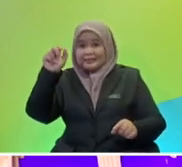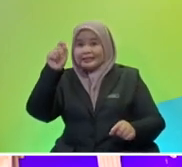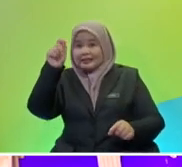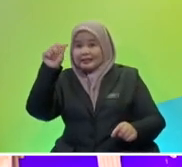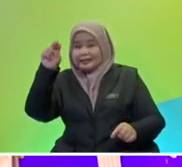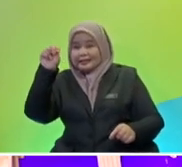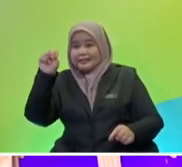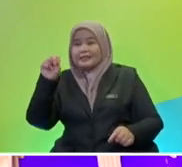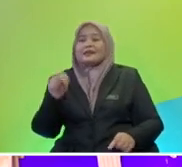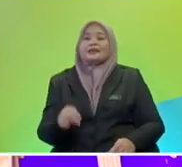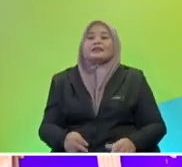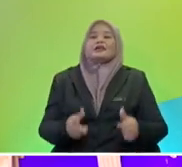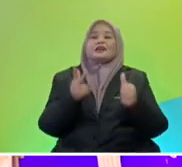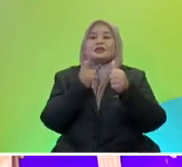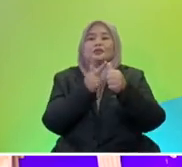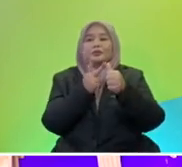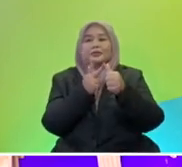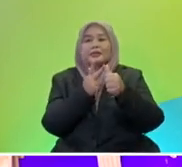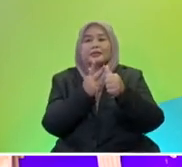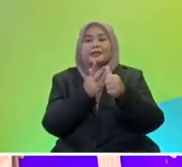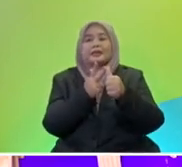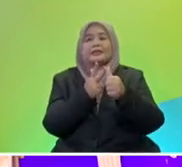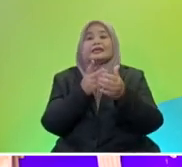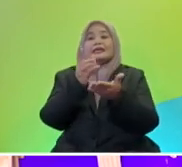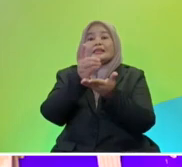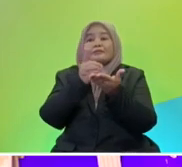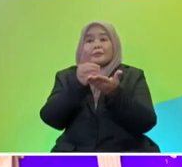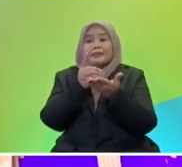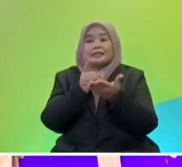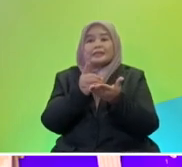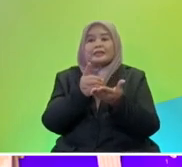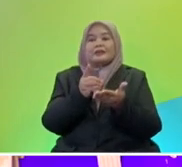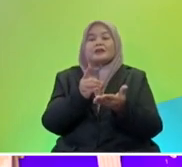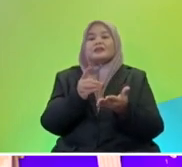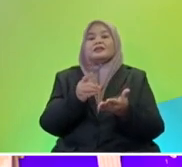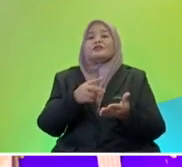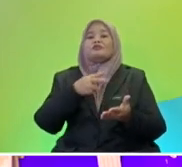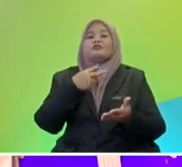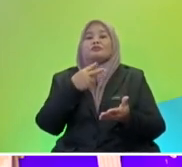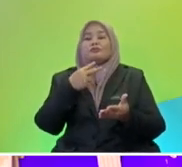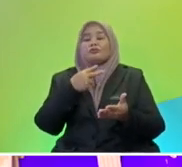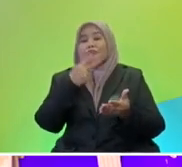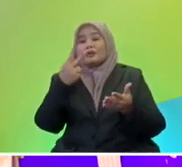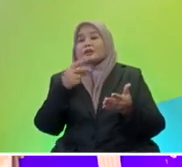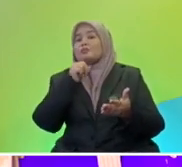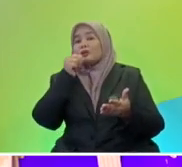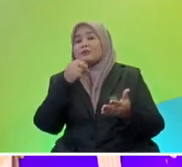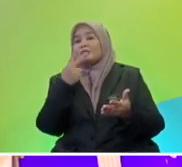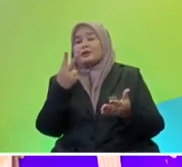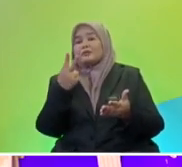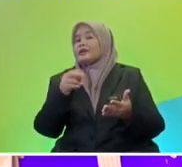Oke perkataan kedua ini diakhiri dengan huruf vokal jadi bukan ini pun huruf vokal